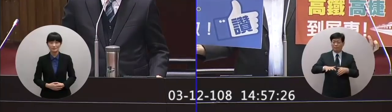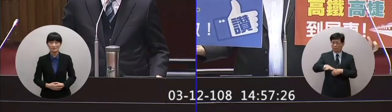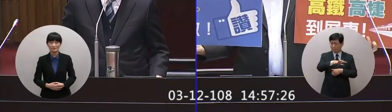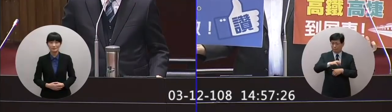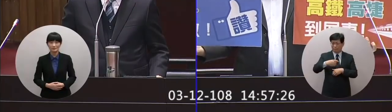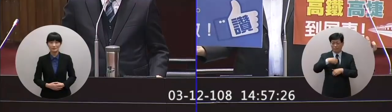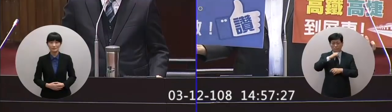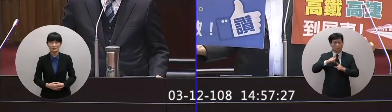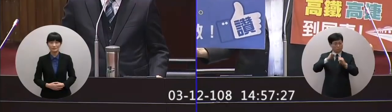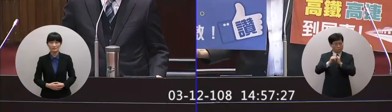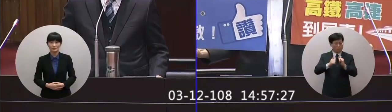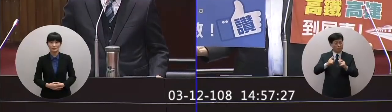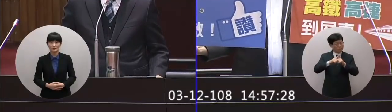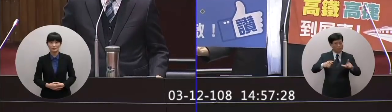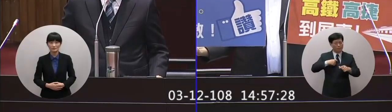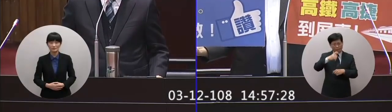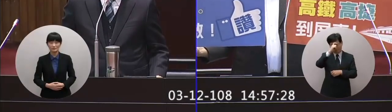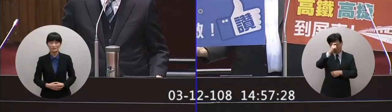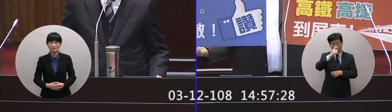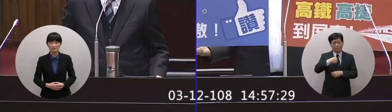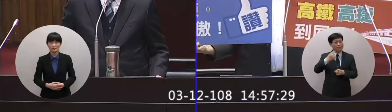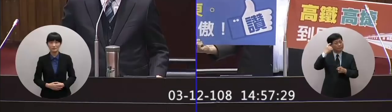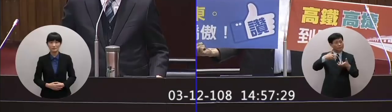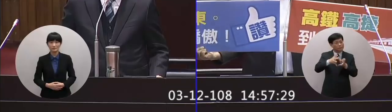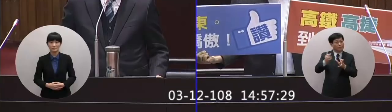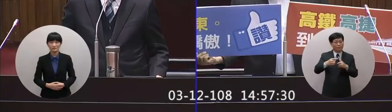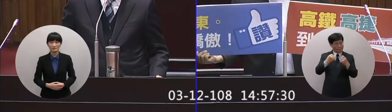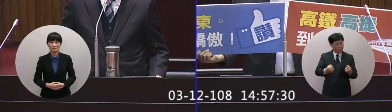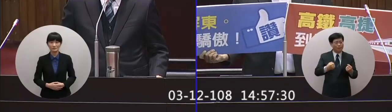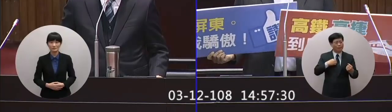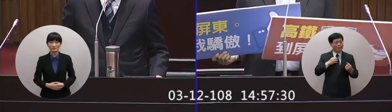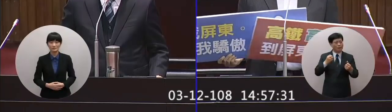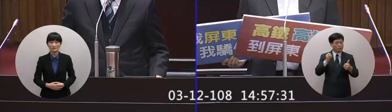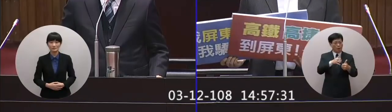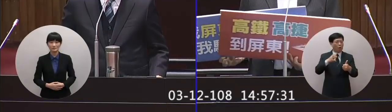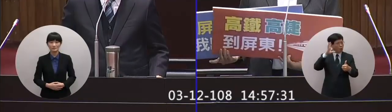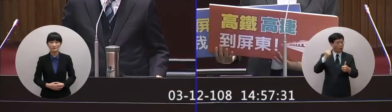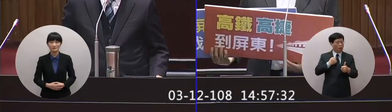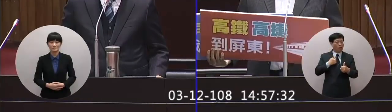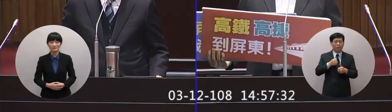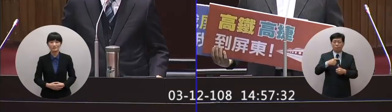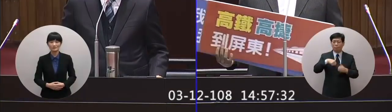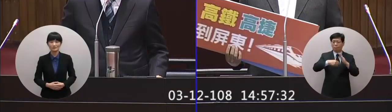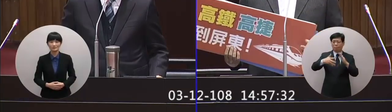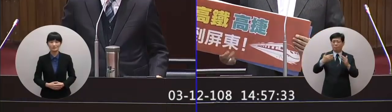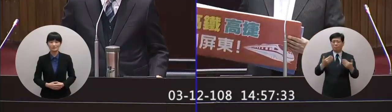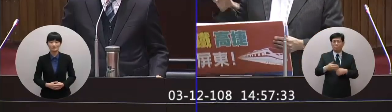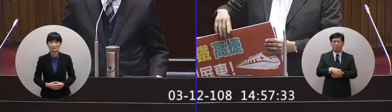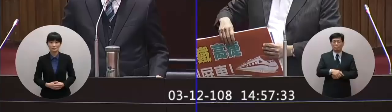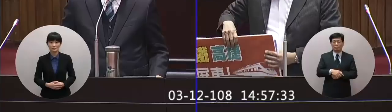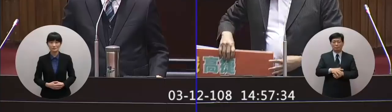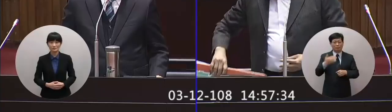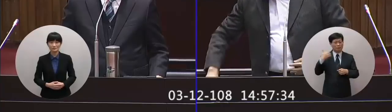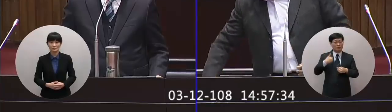有屏东人上大的心声。我想部长，你伫遮你嘛有听到啦吼，尤其是院长你足清楚，